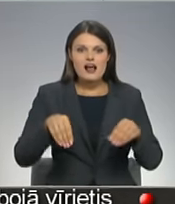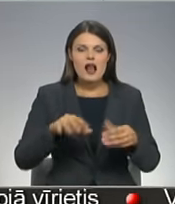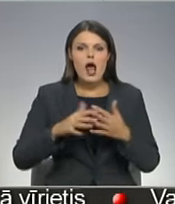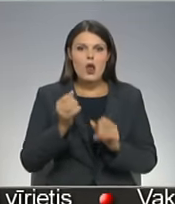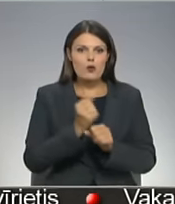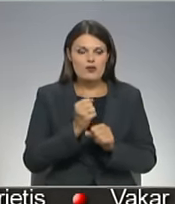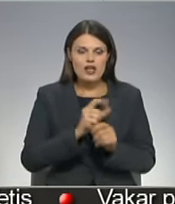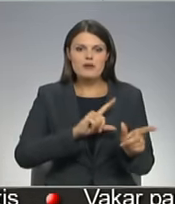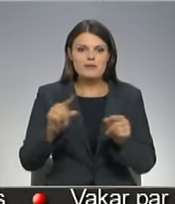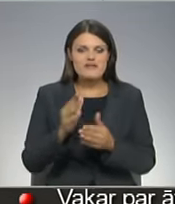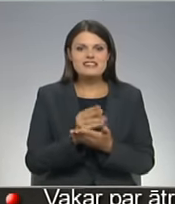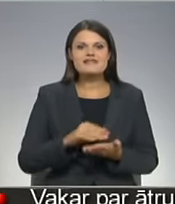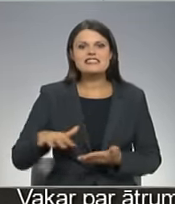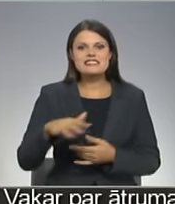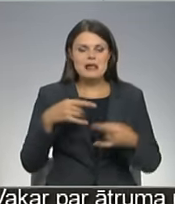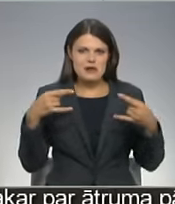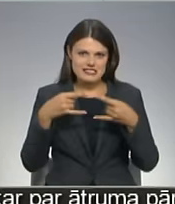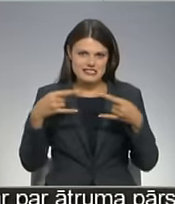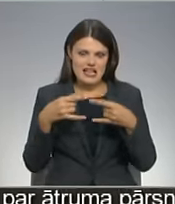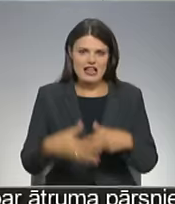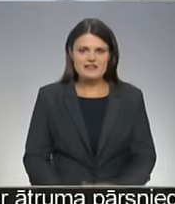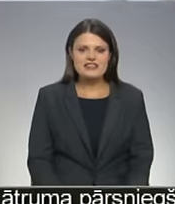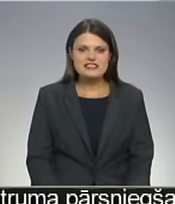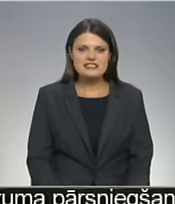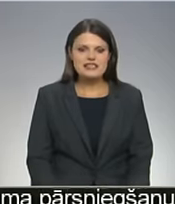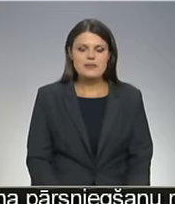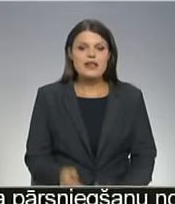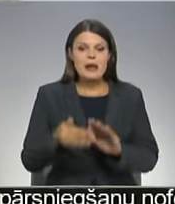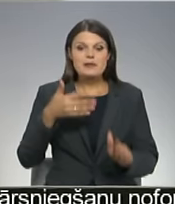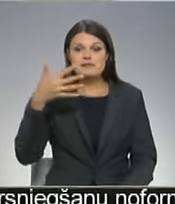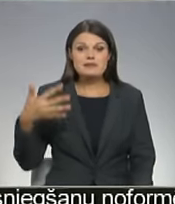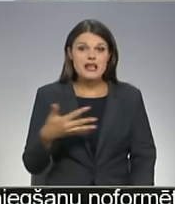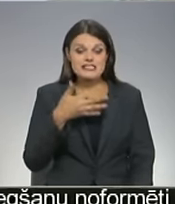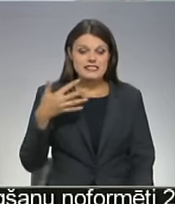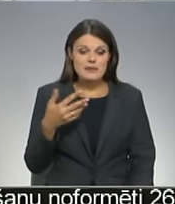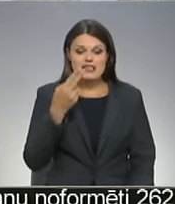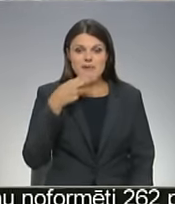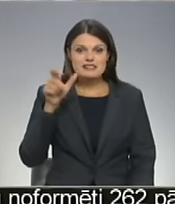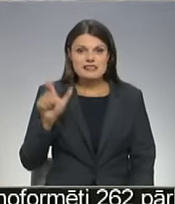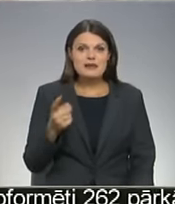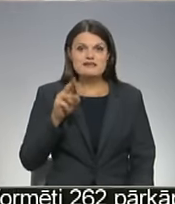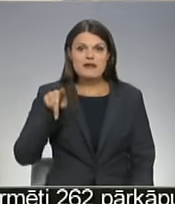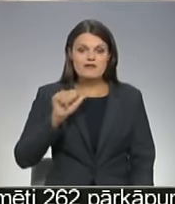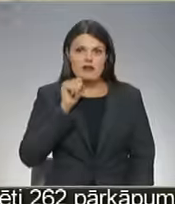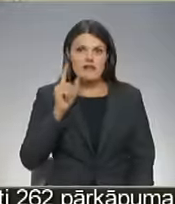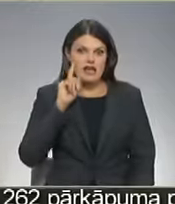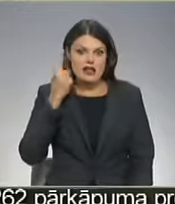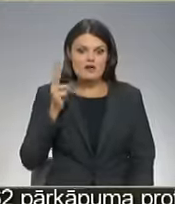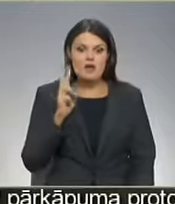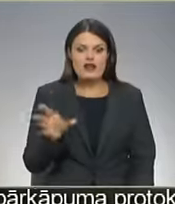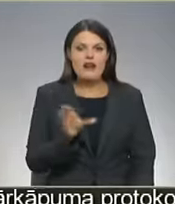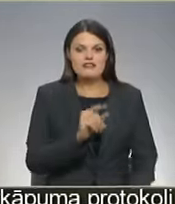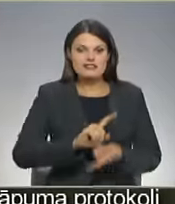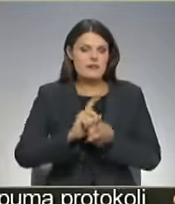galā ar lauku darbiem, devās Vidzemes televīzija. Pirms 5 gadiem sniķeru saimniece Santa pat iedomāties nevarēja, ka